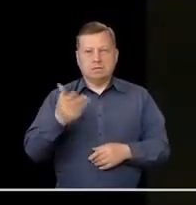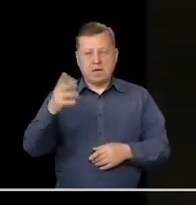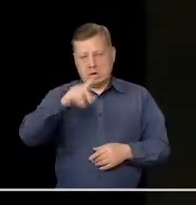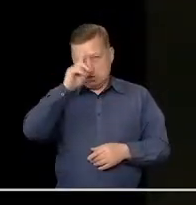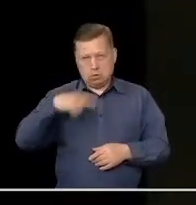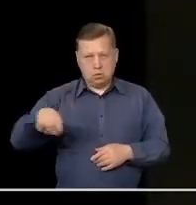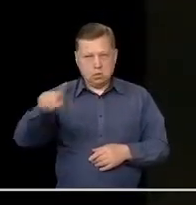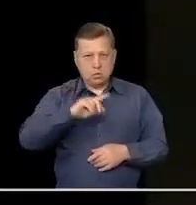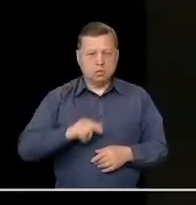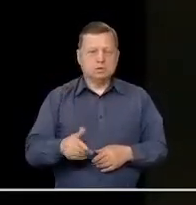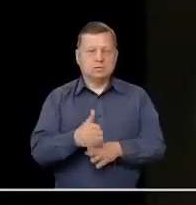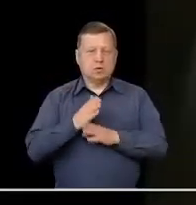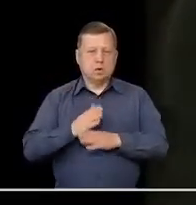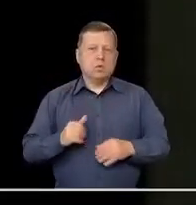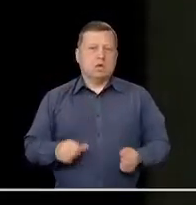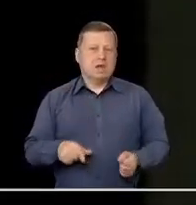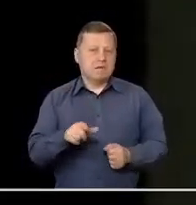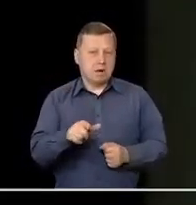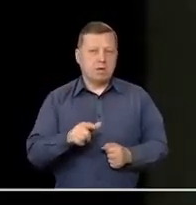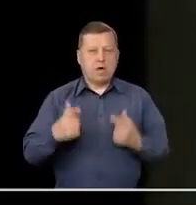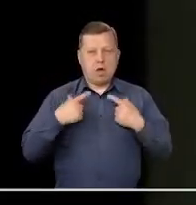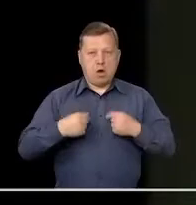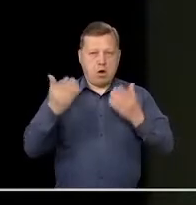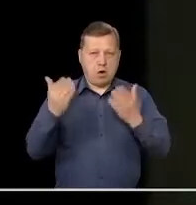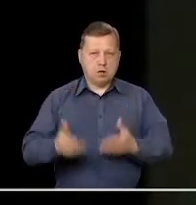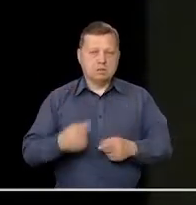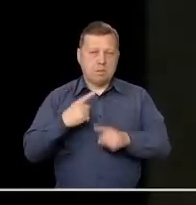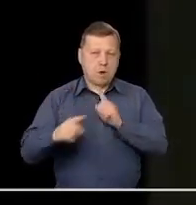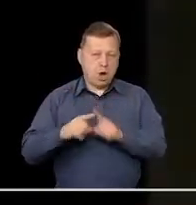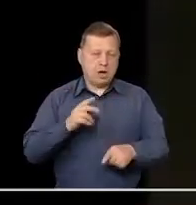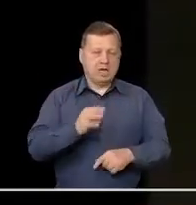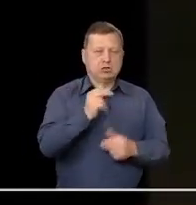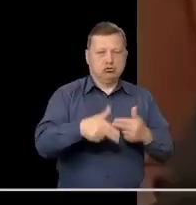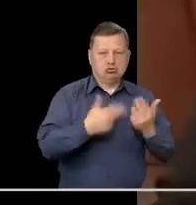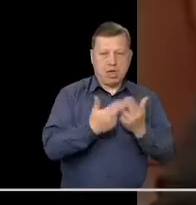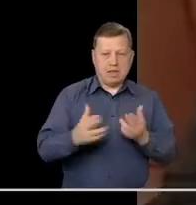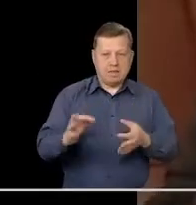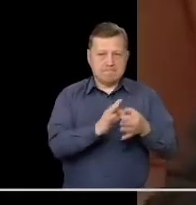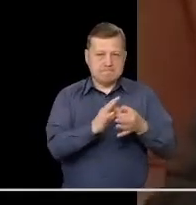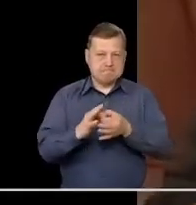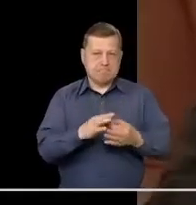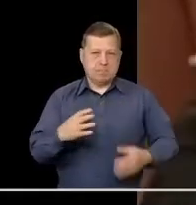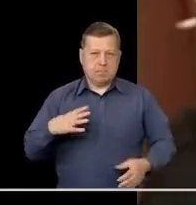widzami, czytelnikami oraz słuchaczami osobiste związki polityków i dziennikarzy.